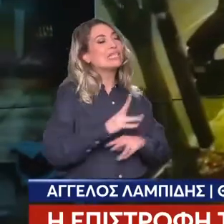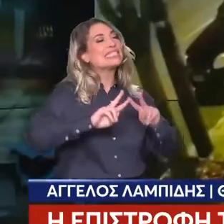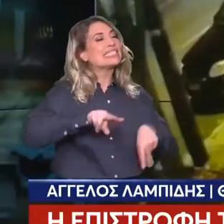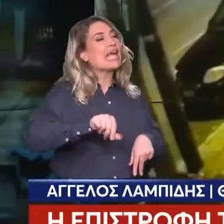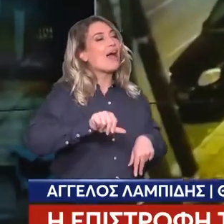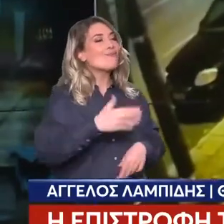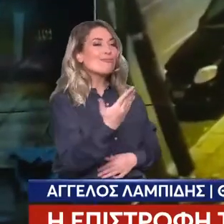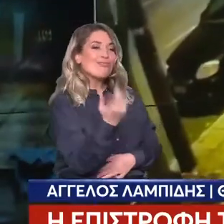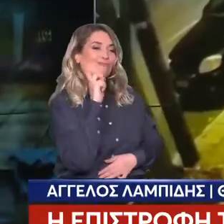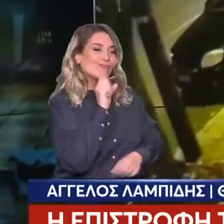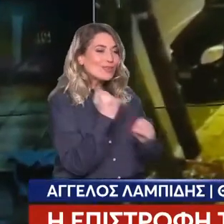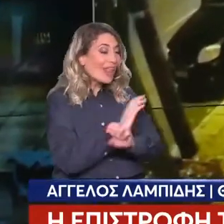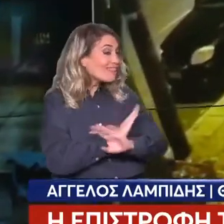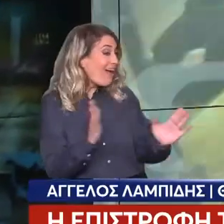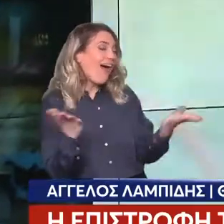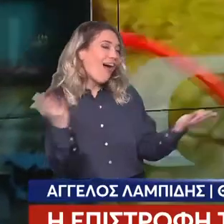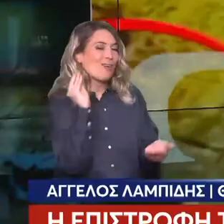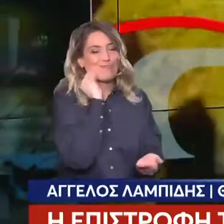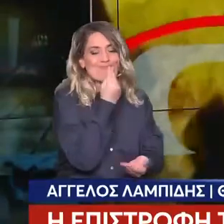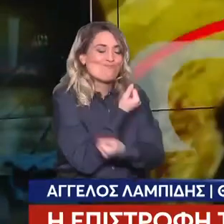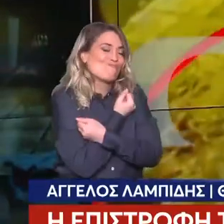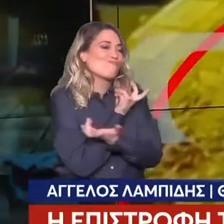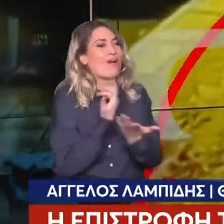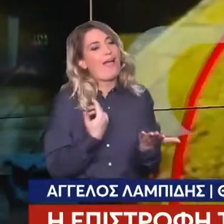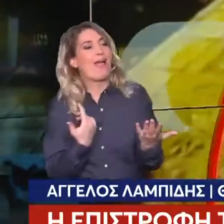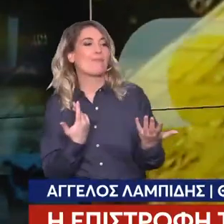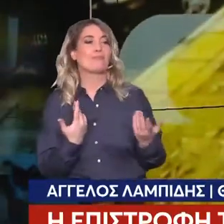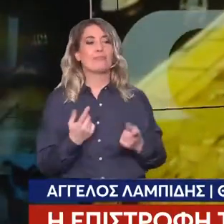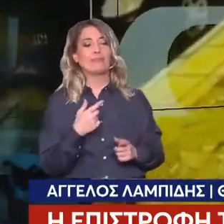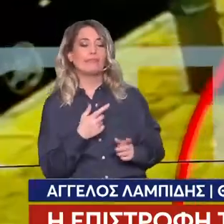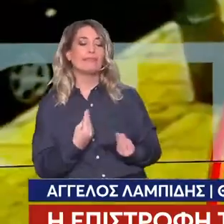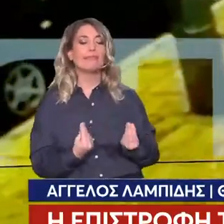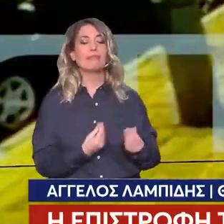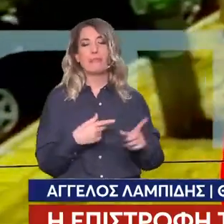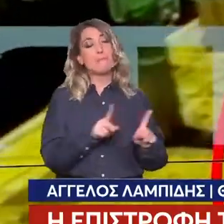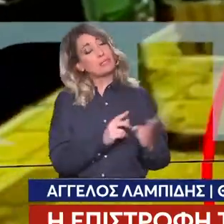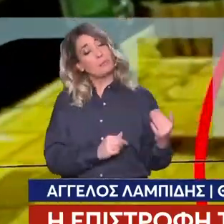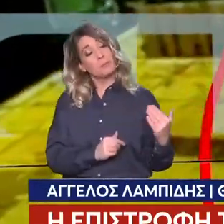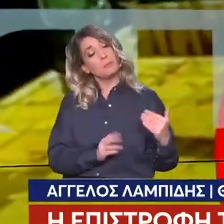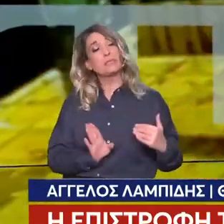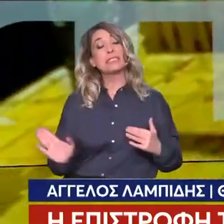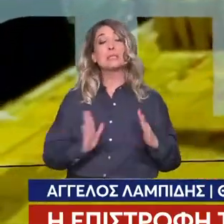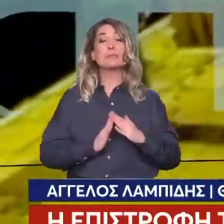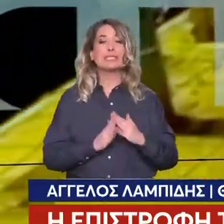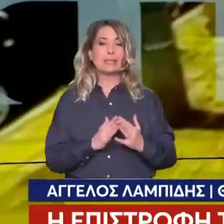τους, από το ζαχαροπλαστείο που δούλευε. Θέλει να ελέγξει τις κινήσεις της. Θα μας πει ο Βασίλης Λαμπρόπουλος τις λεπτομέρειες σε